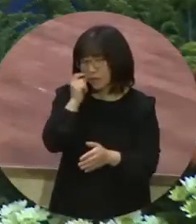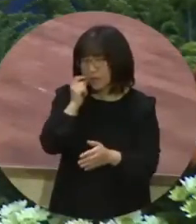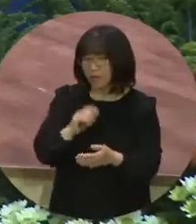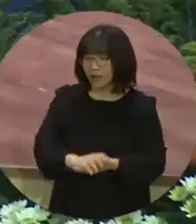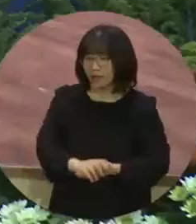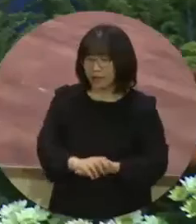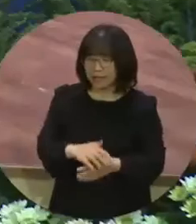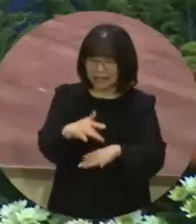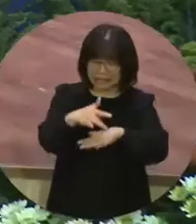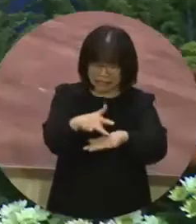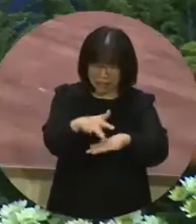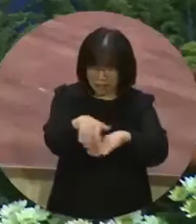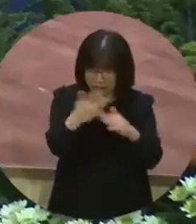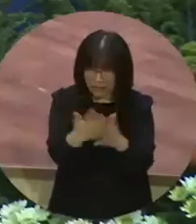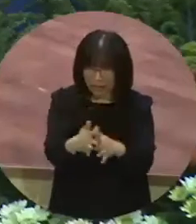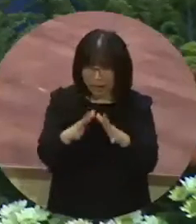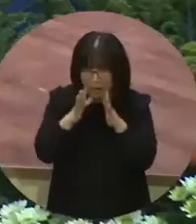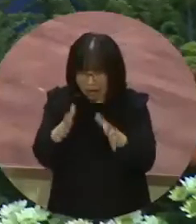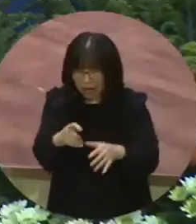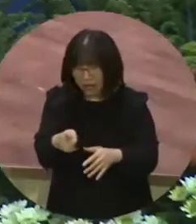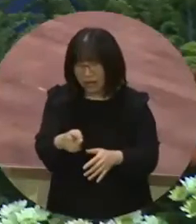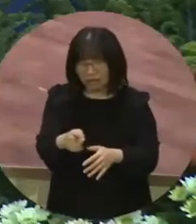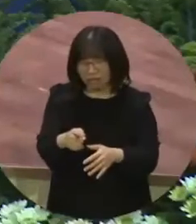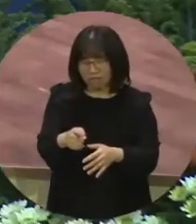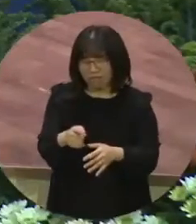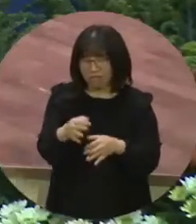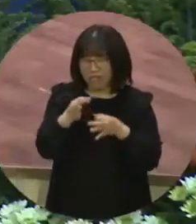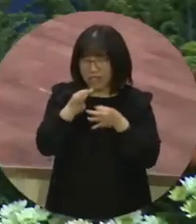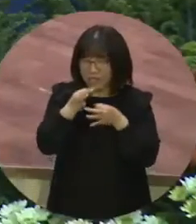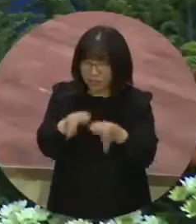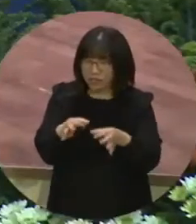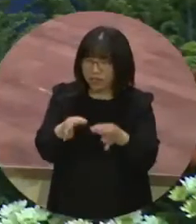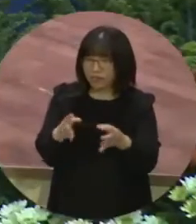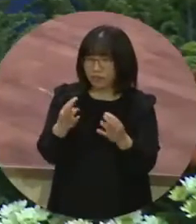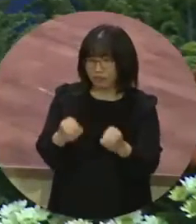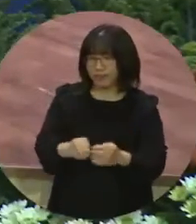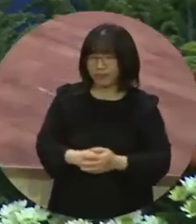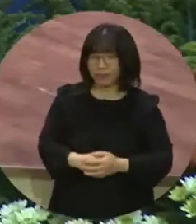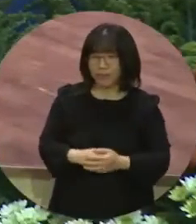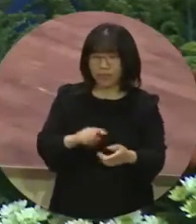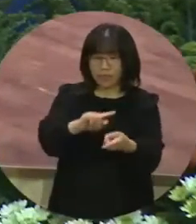있어요. 어떻게 하는지 소통화합 못하도록